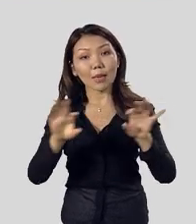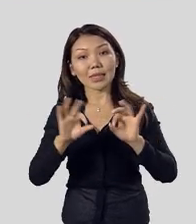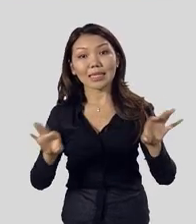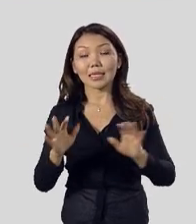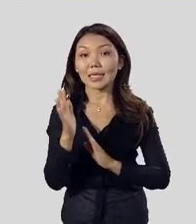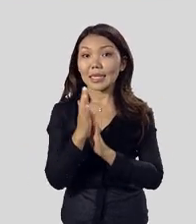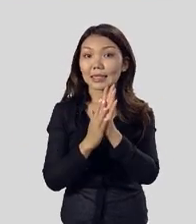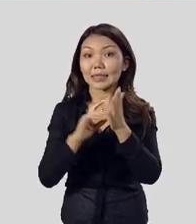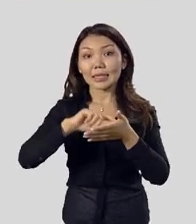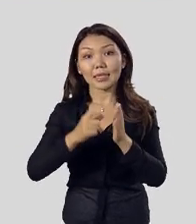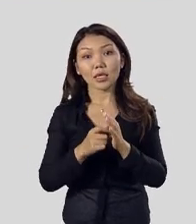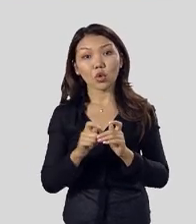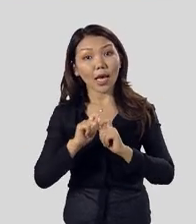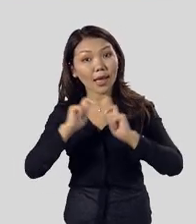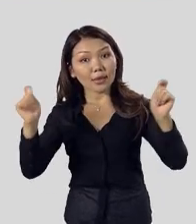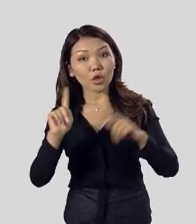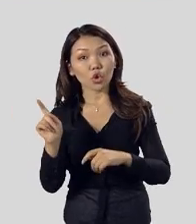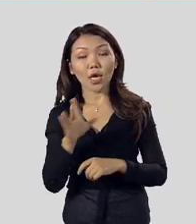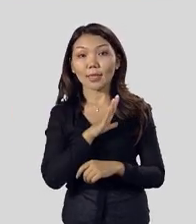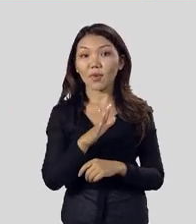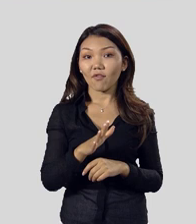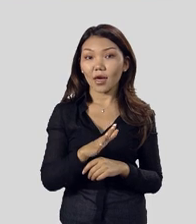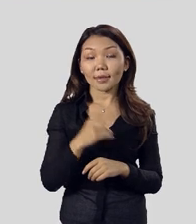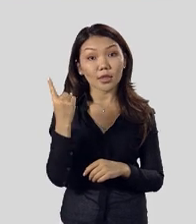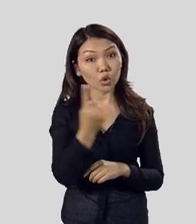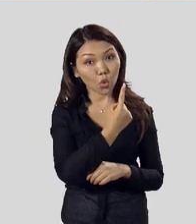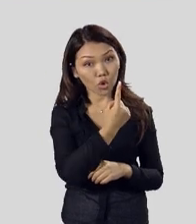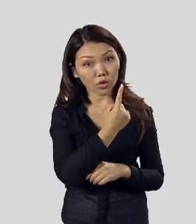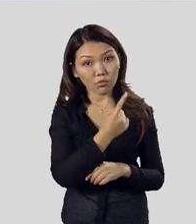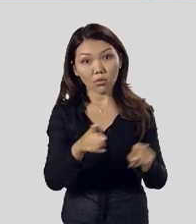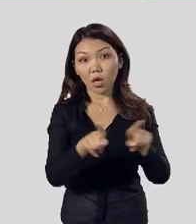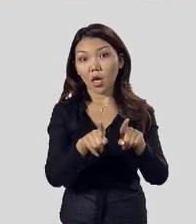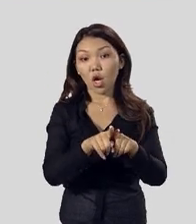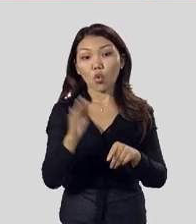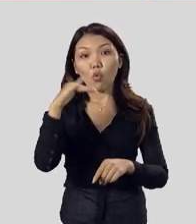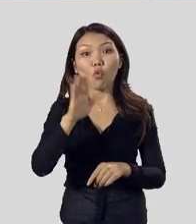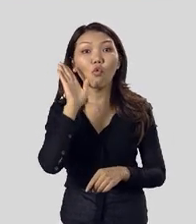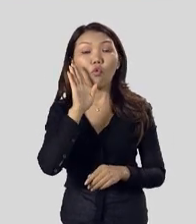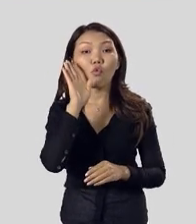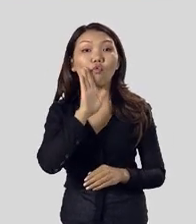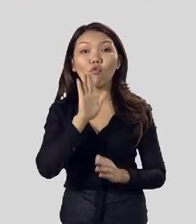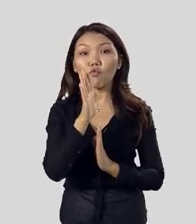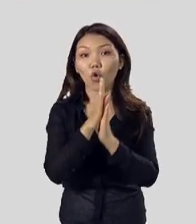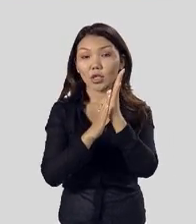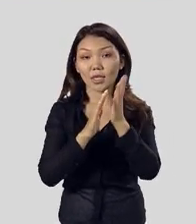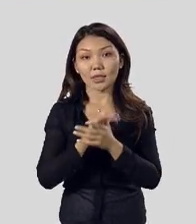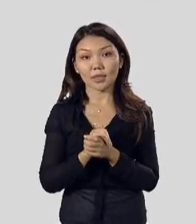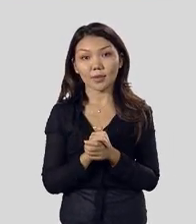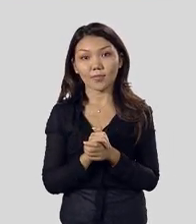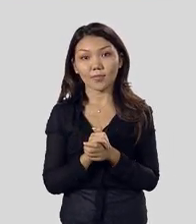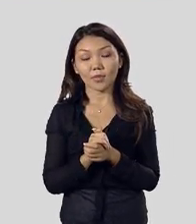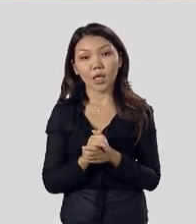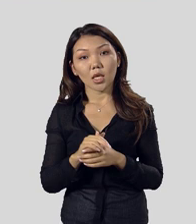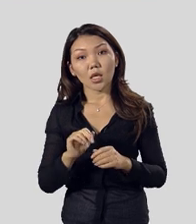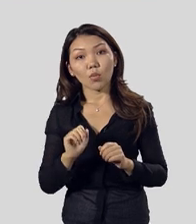он открыл что они бывают одиночными как у водорослей или же могут образовать сложные